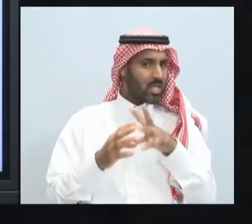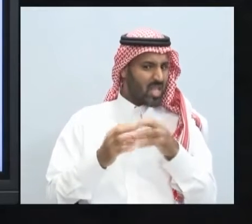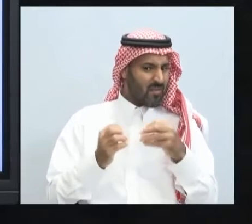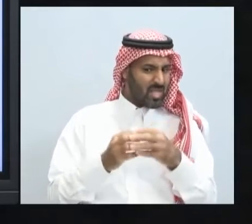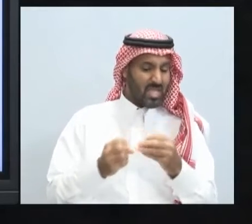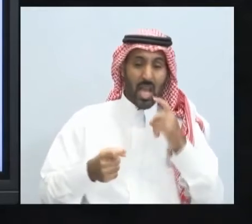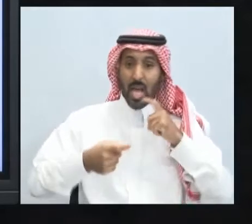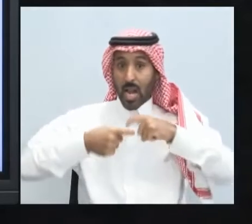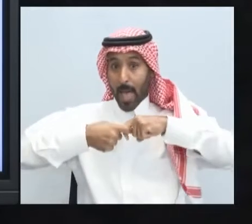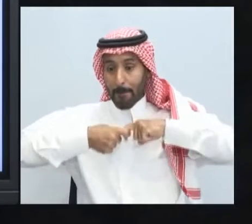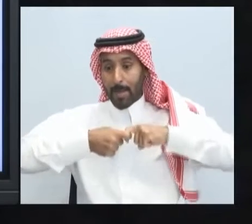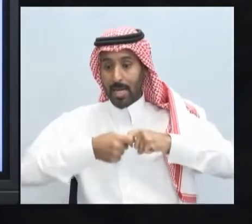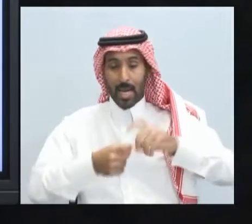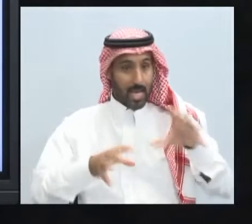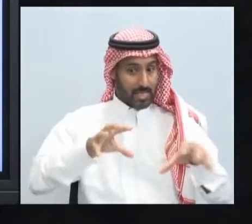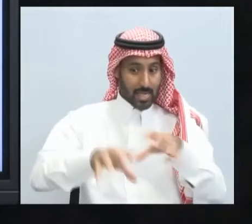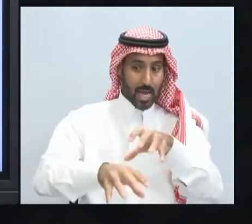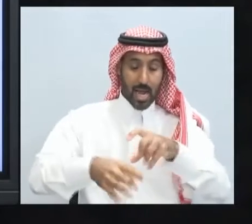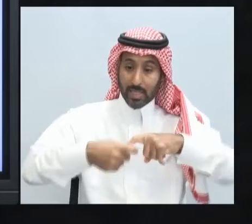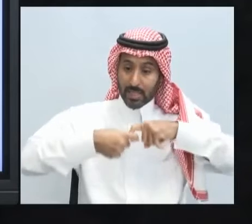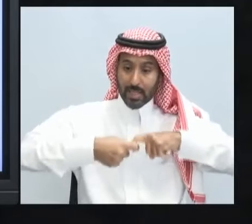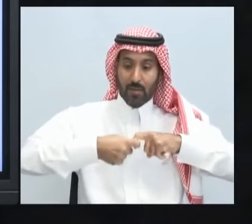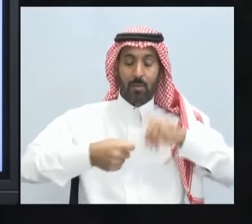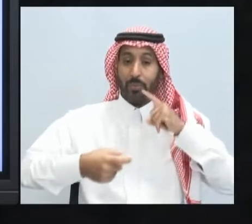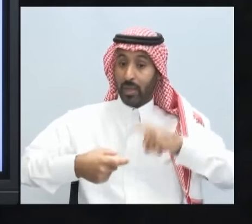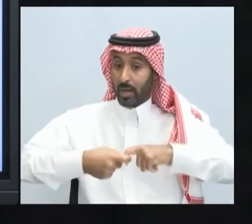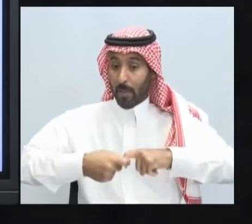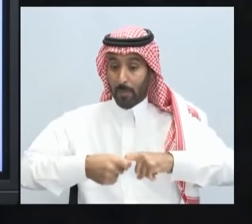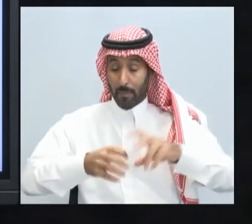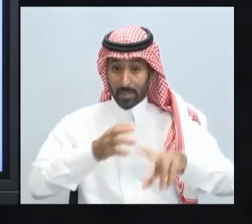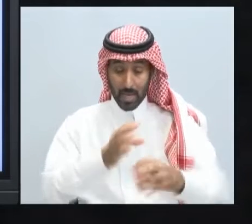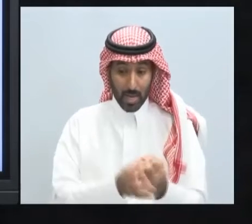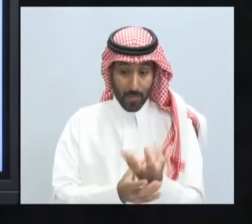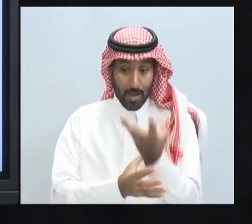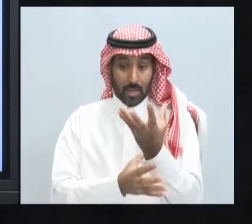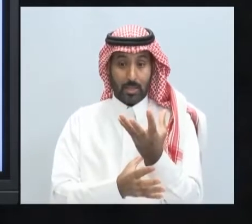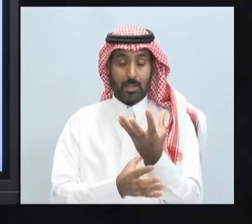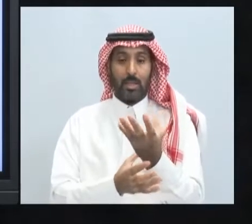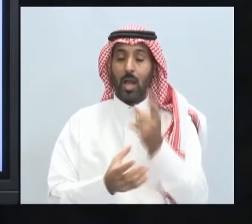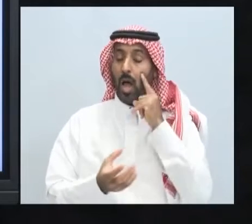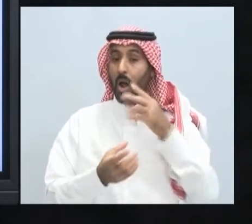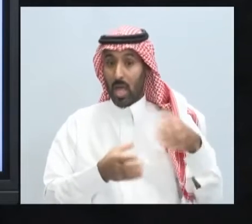والربط بين الاشياء فما الرابط بين البراكين